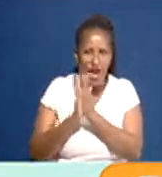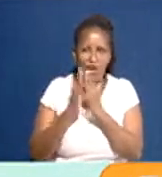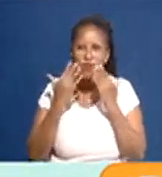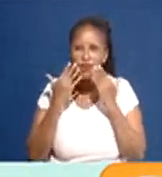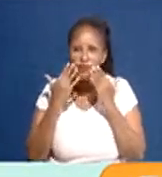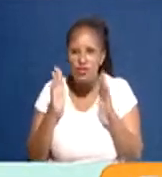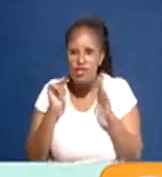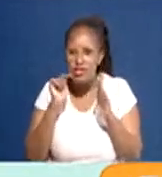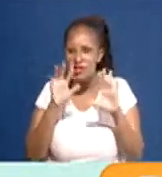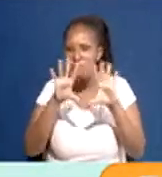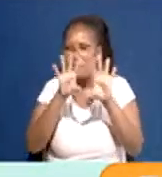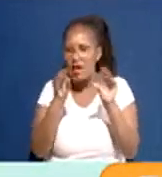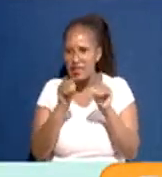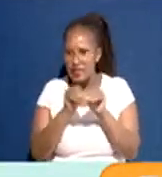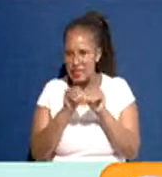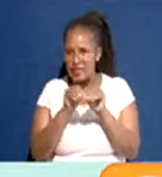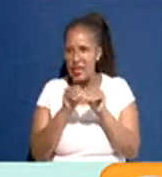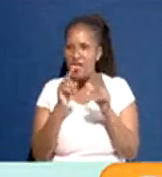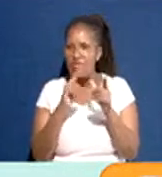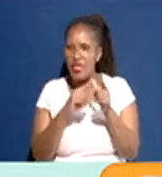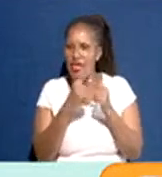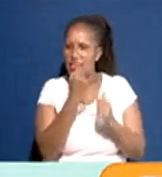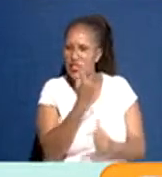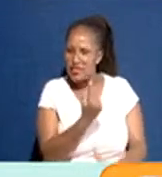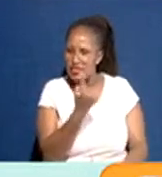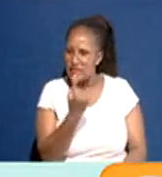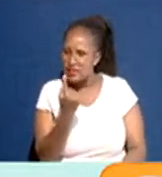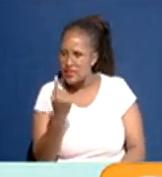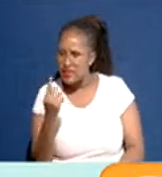budget hii kila mbunge